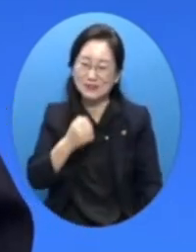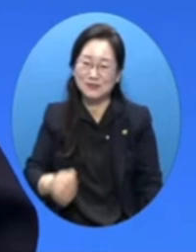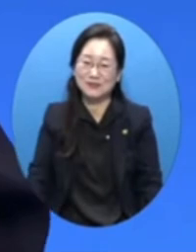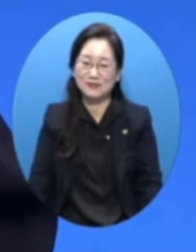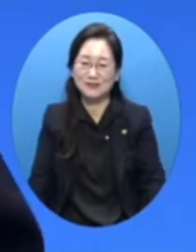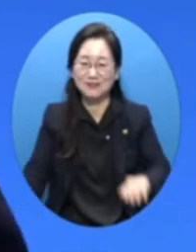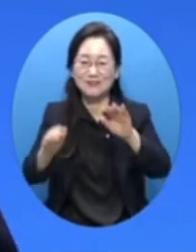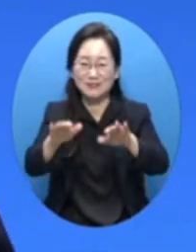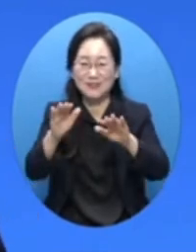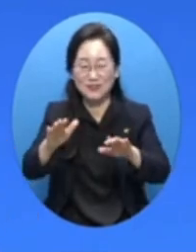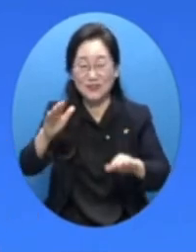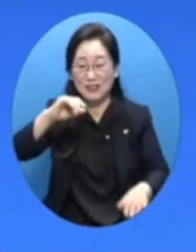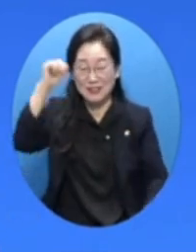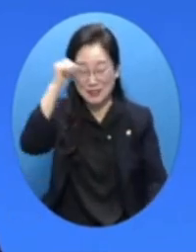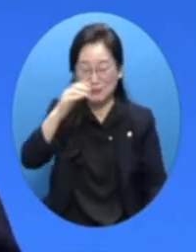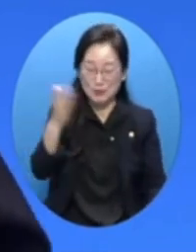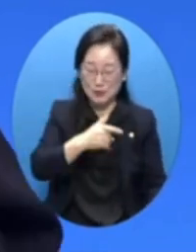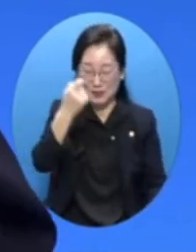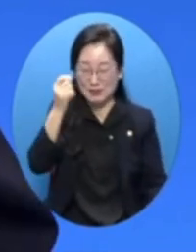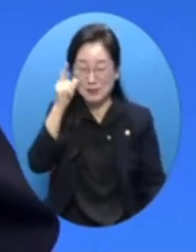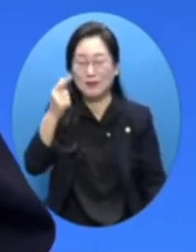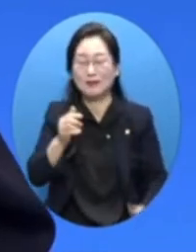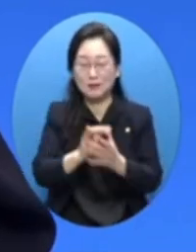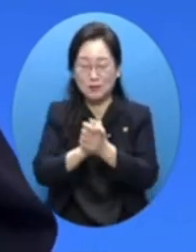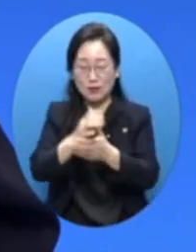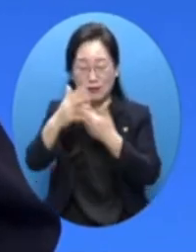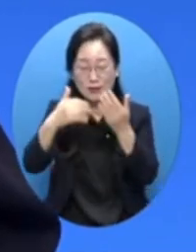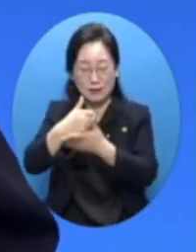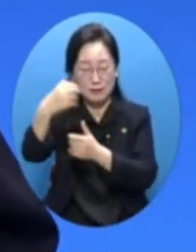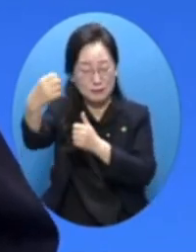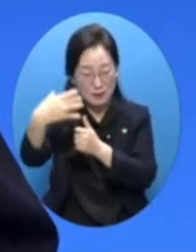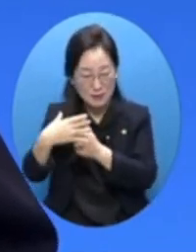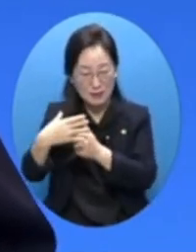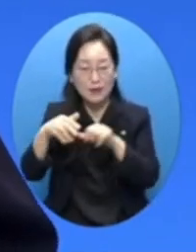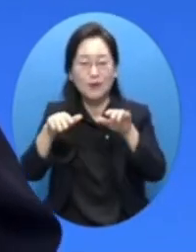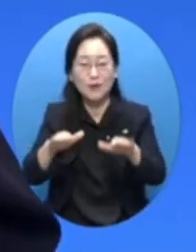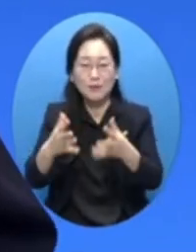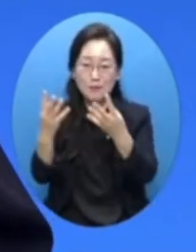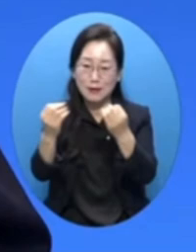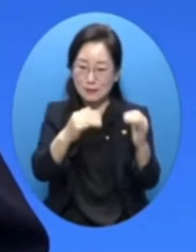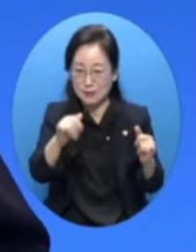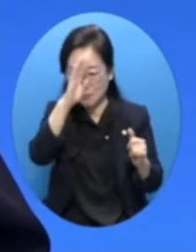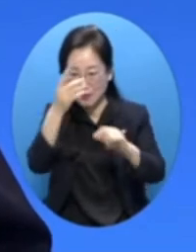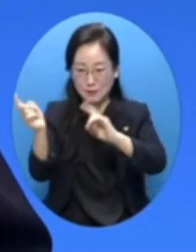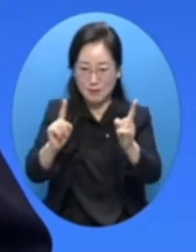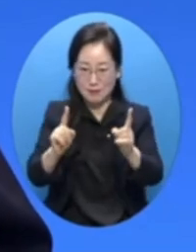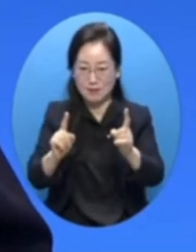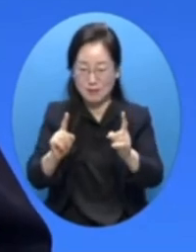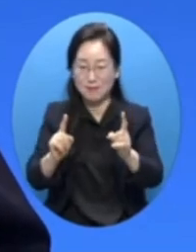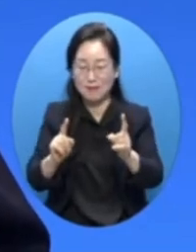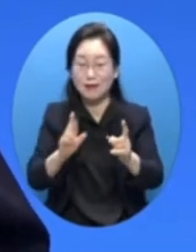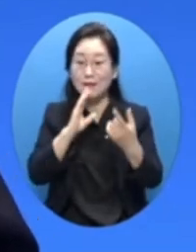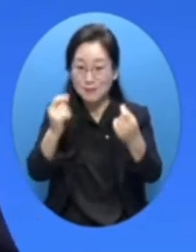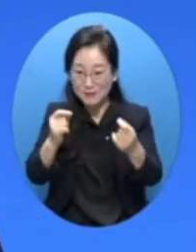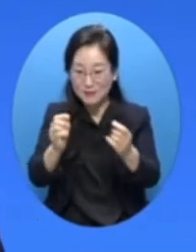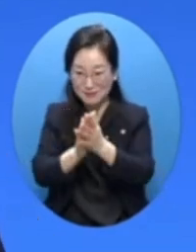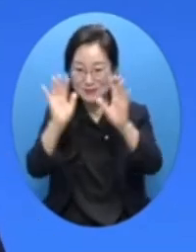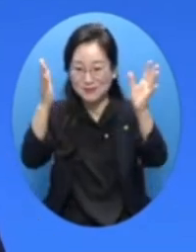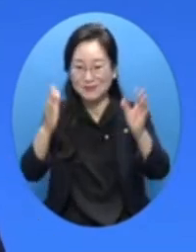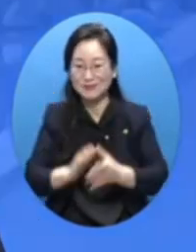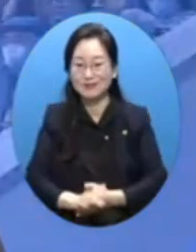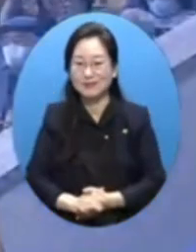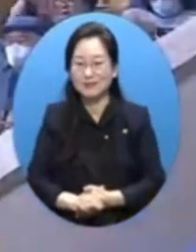그래서 오늘 새벽부터 일어나서 기도하는데 하나님께서 말씀 주십니다. 오늘 많은 사람의 병이 나을 것이다. 할렐루야.